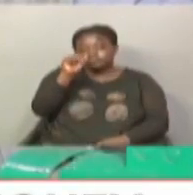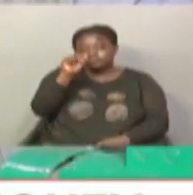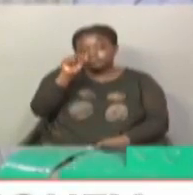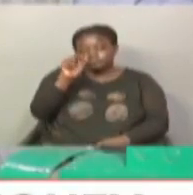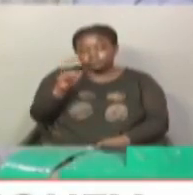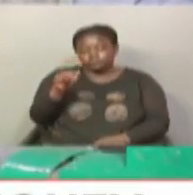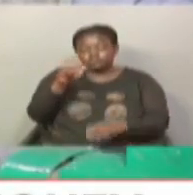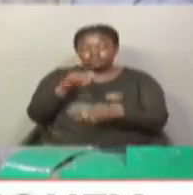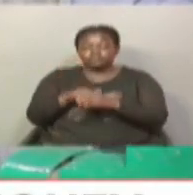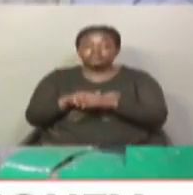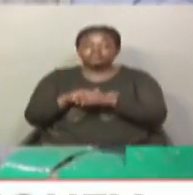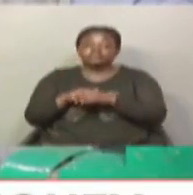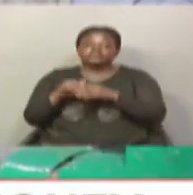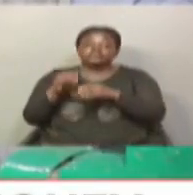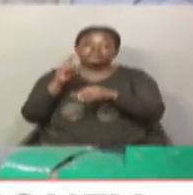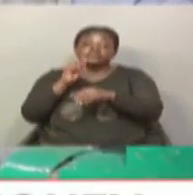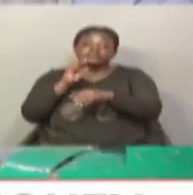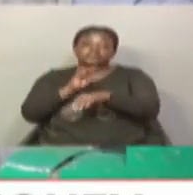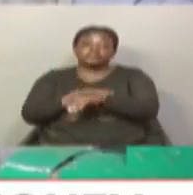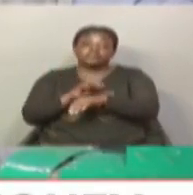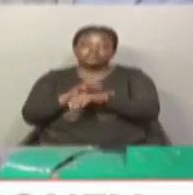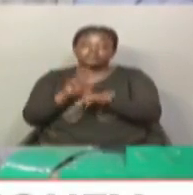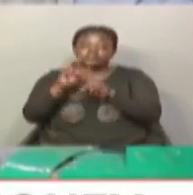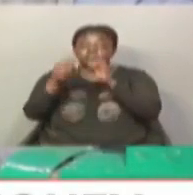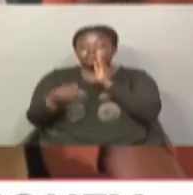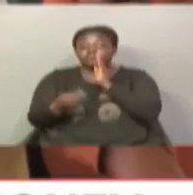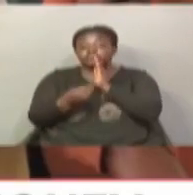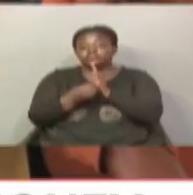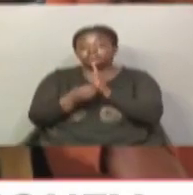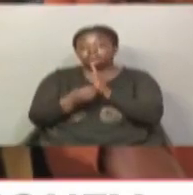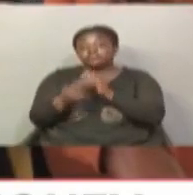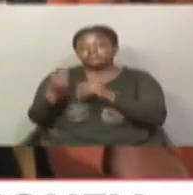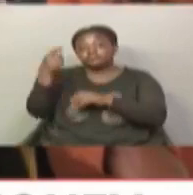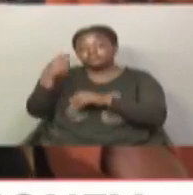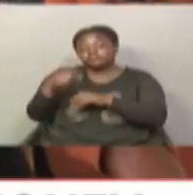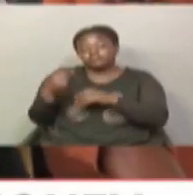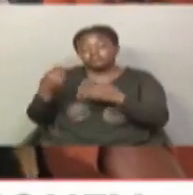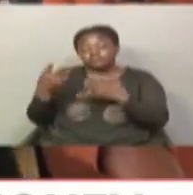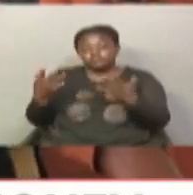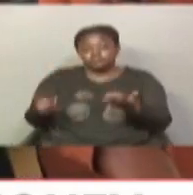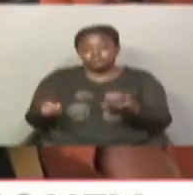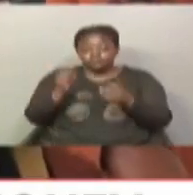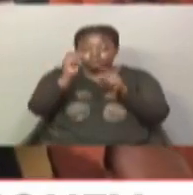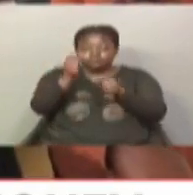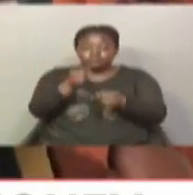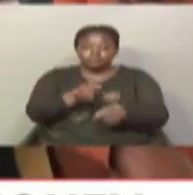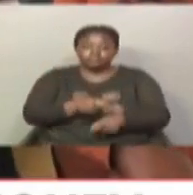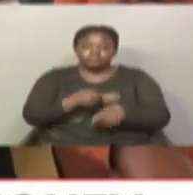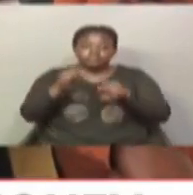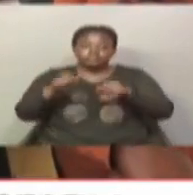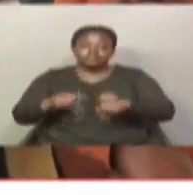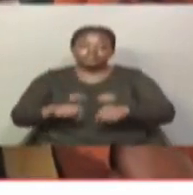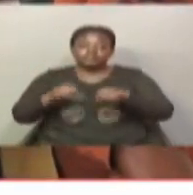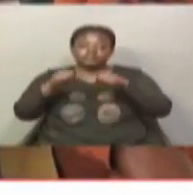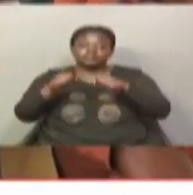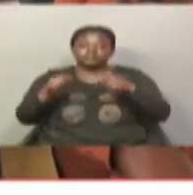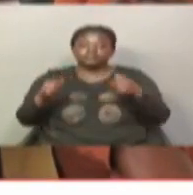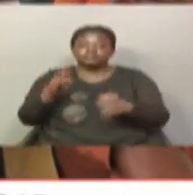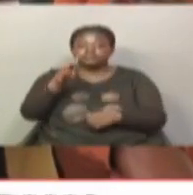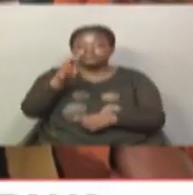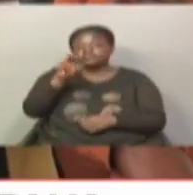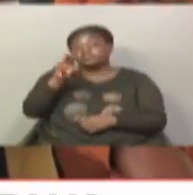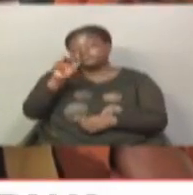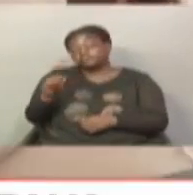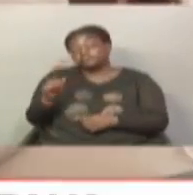nga gwakutambulira ku mulamwa ogw'okugatta omutindo ku birime. Akulira Riela Uganda nga ye William Owara agamba nti abalimi